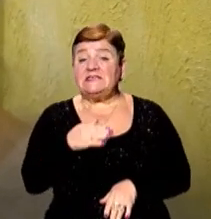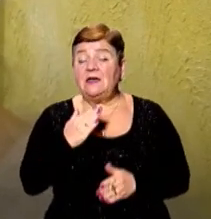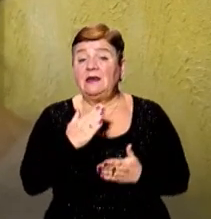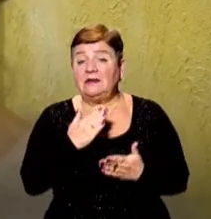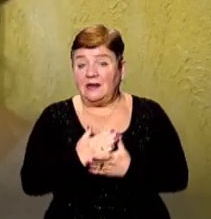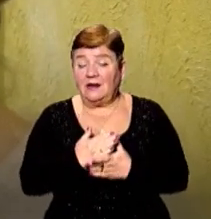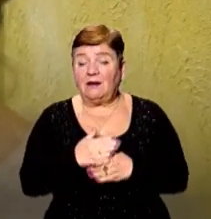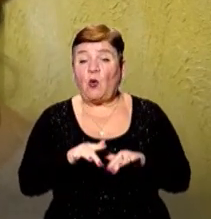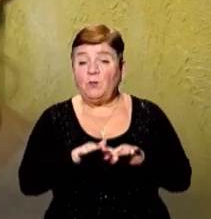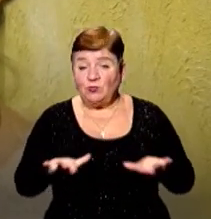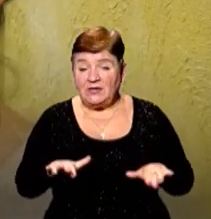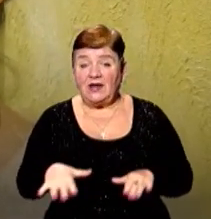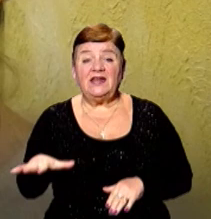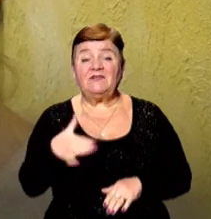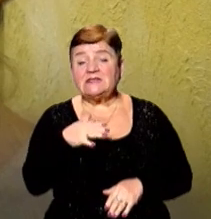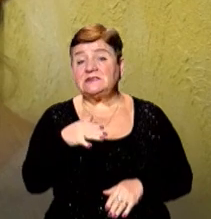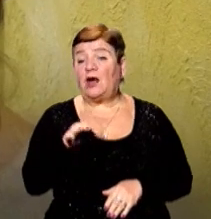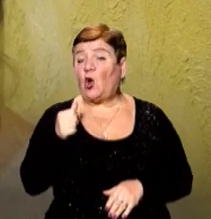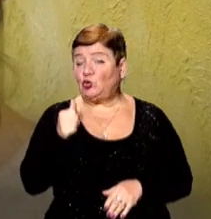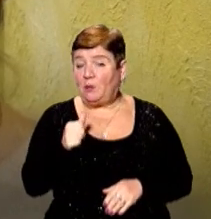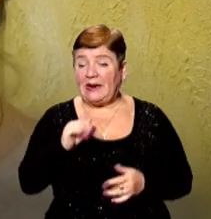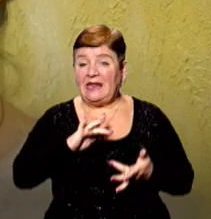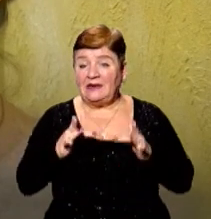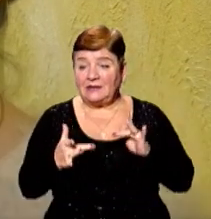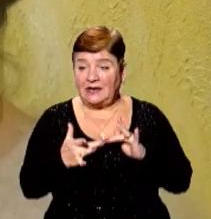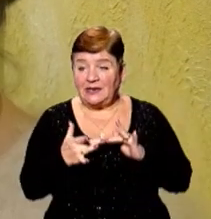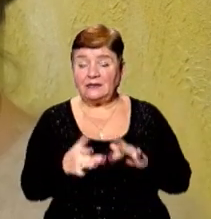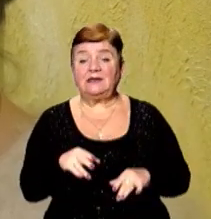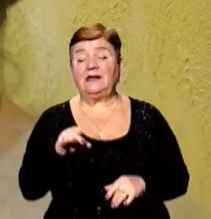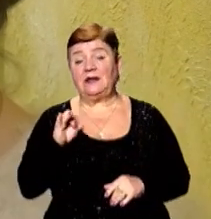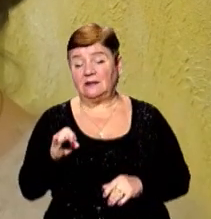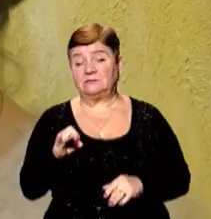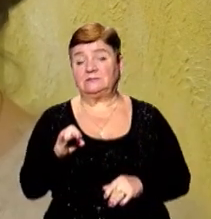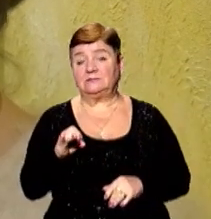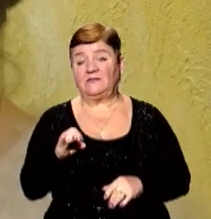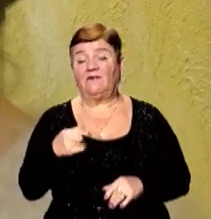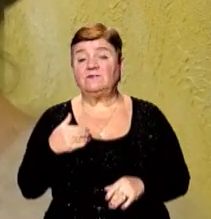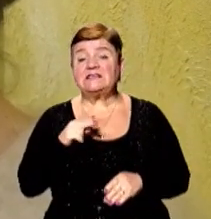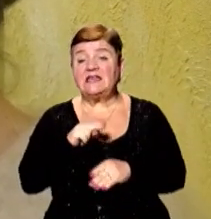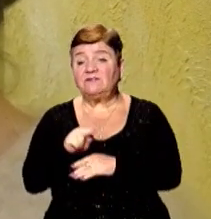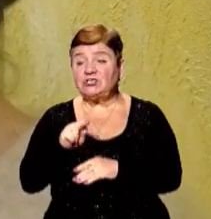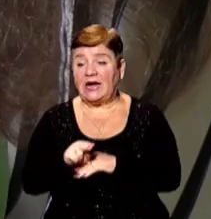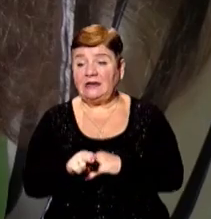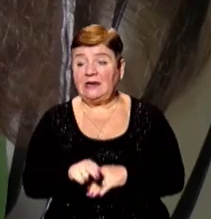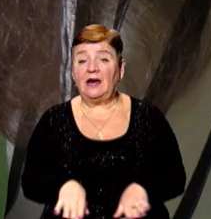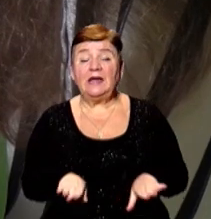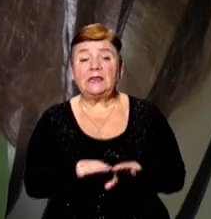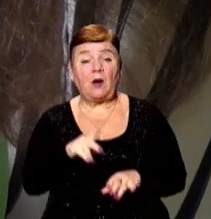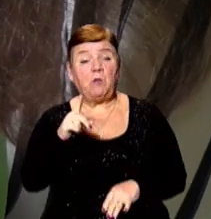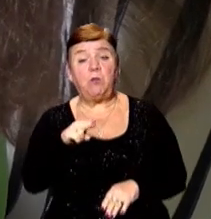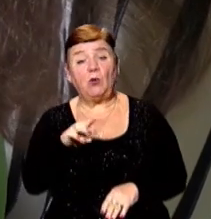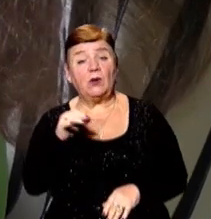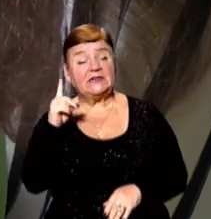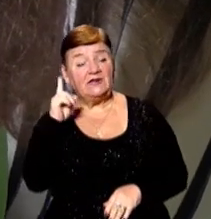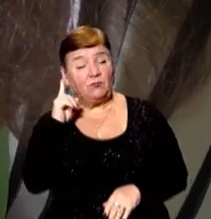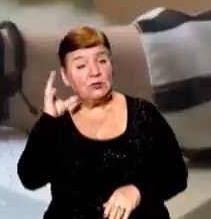добрий інтернет. Не завжди той інтернет грузить так, як має бути. І воно навчання, таке, знаєте, по телефоні слухаю